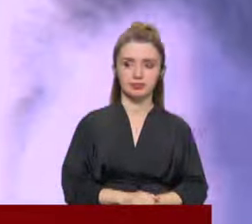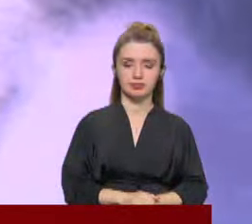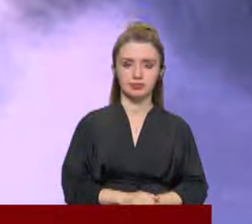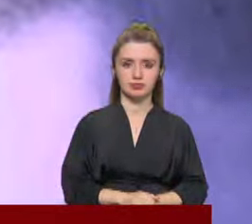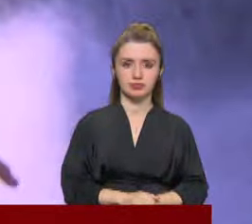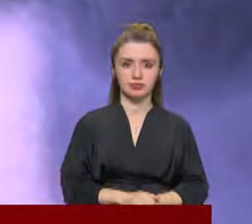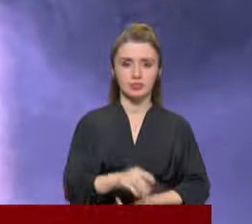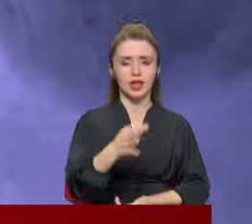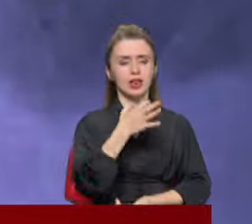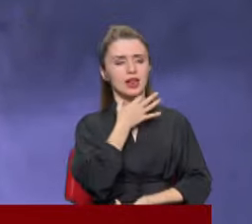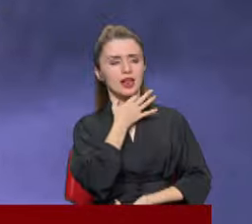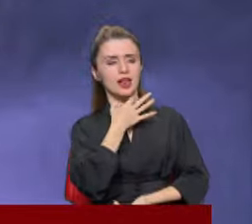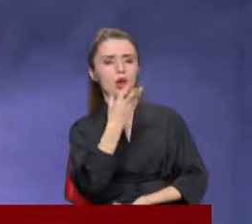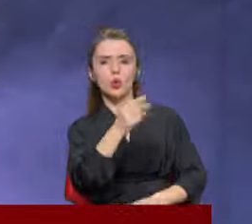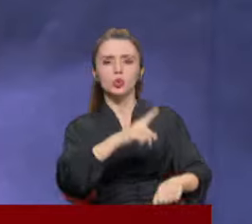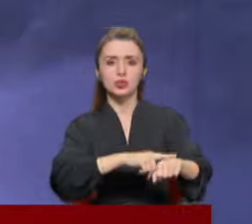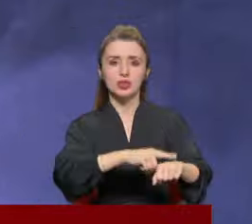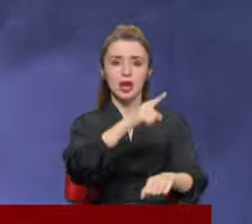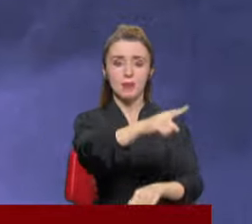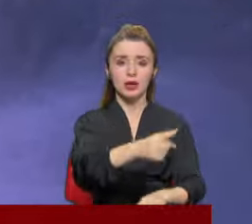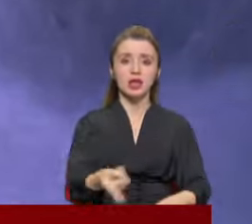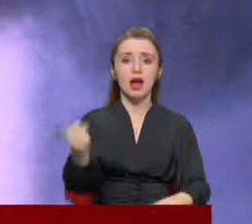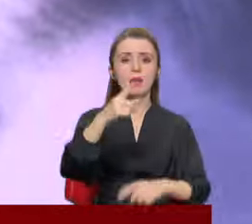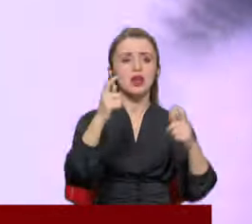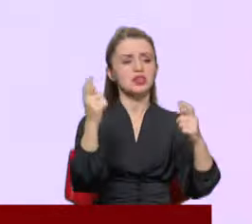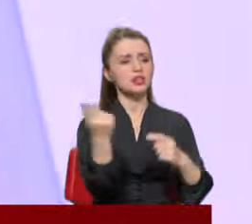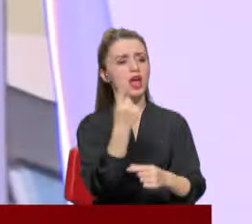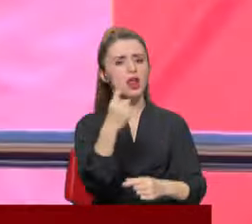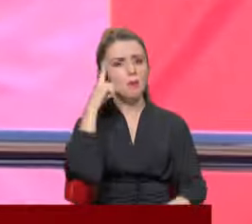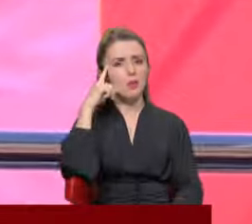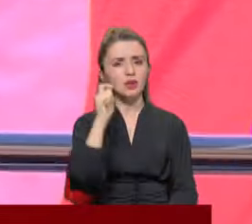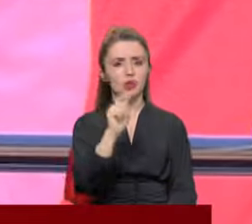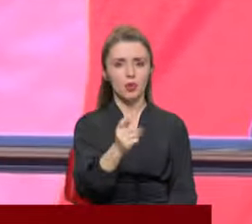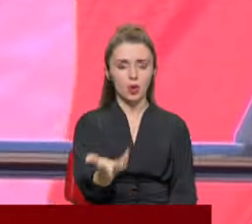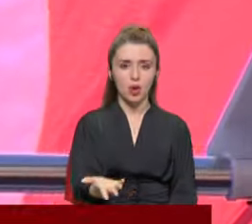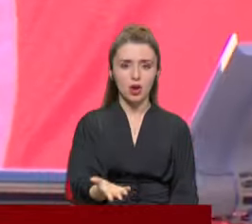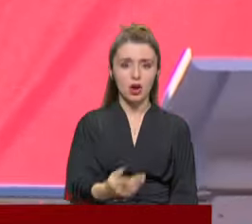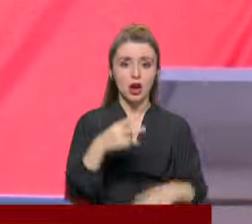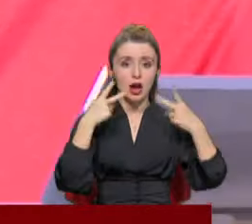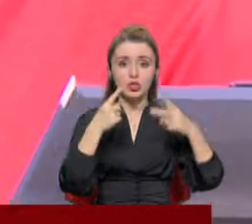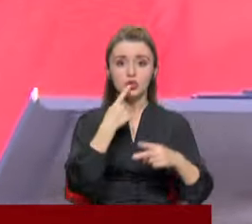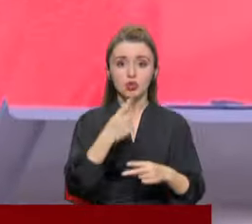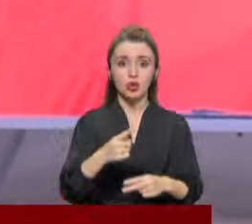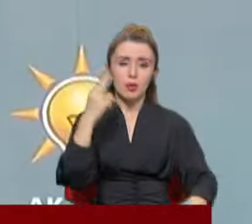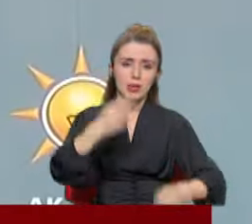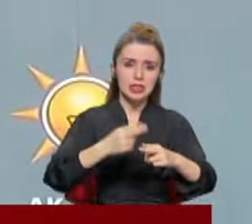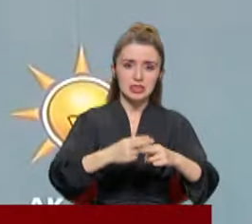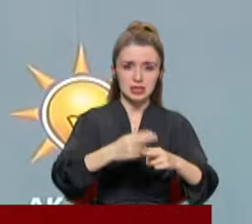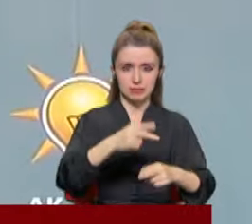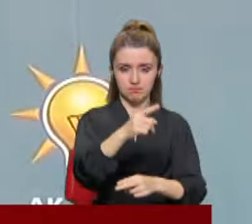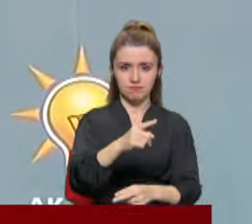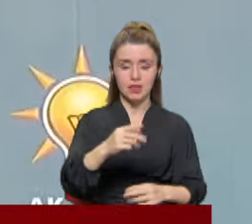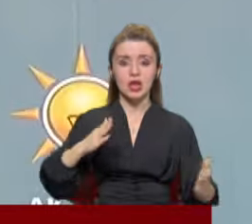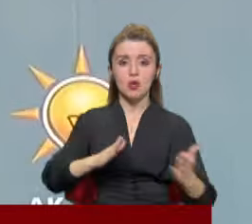Çok. Köşeye sıkıştılar mı? Başka şeylere başvuruyorlar. Açık söyleyeyim, çok hızlı kayış attılar.